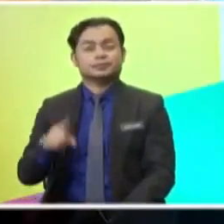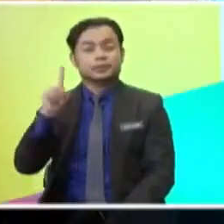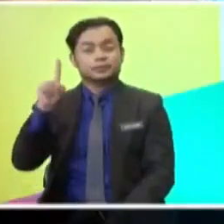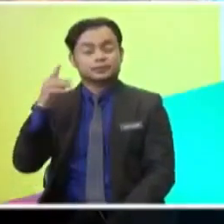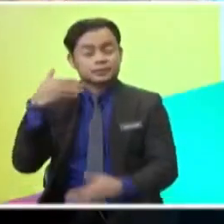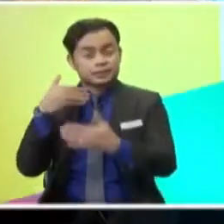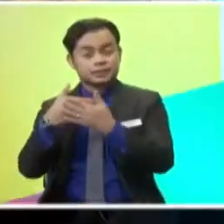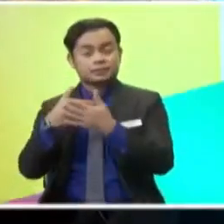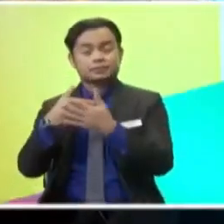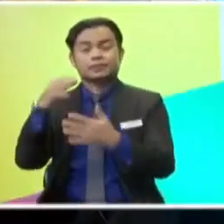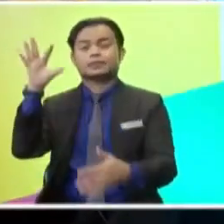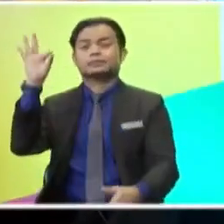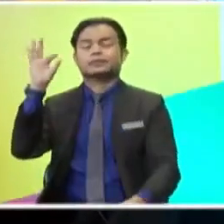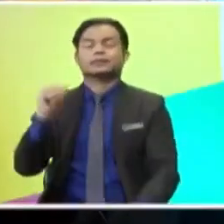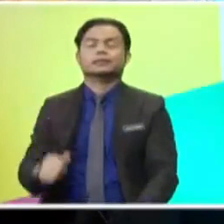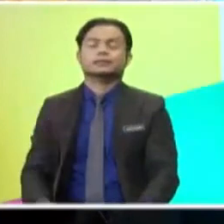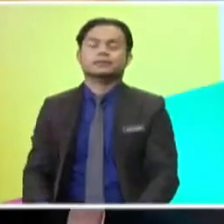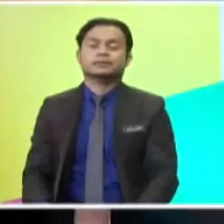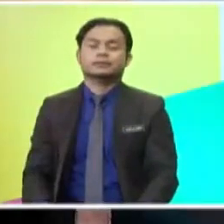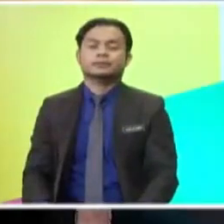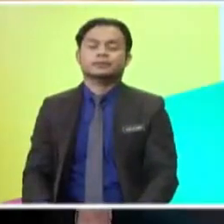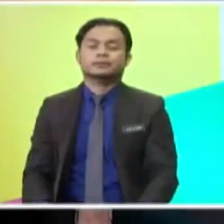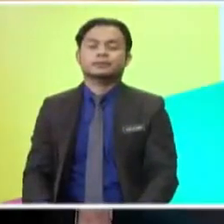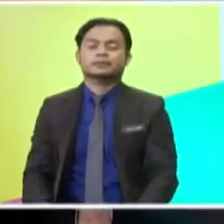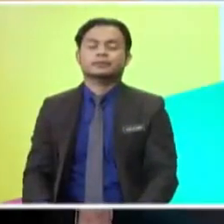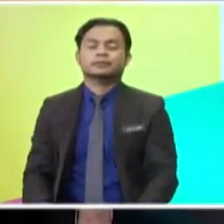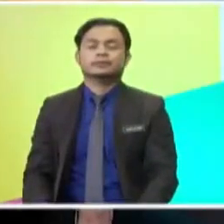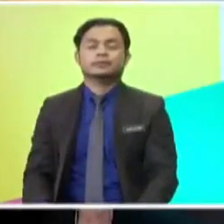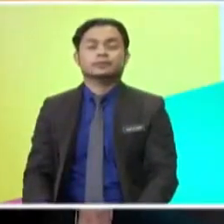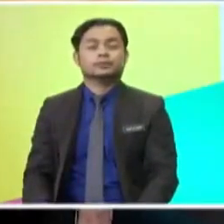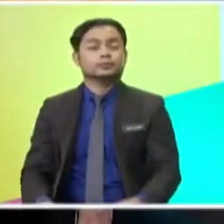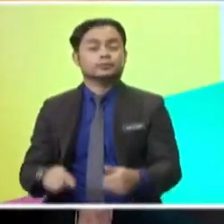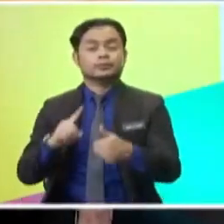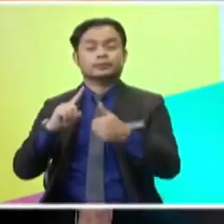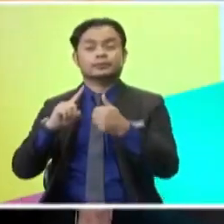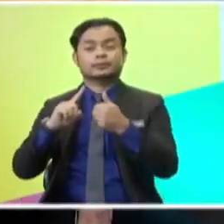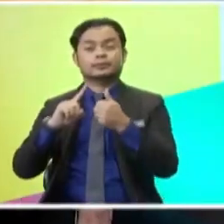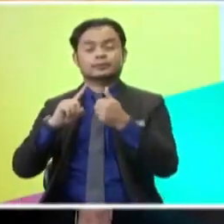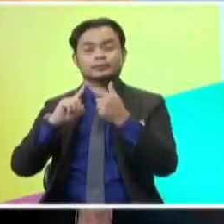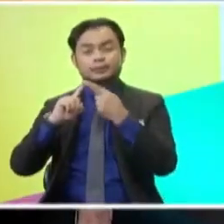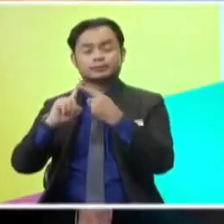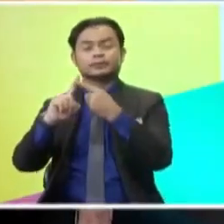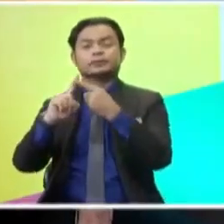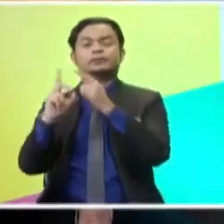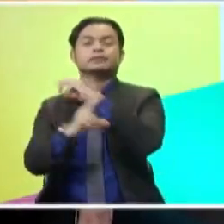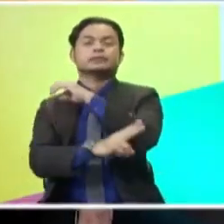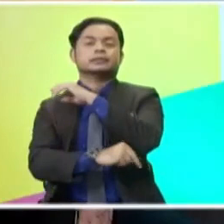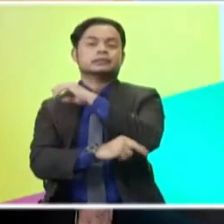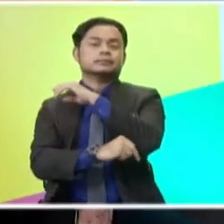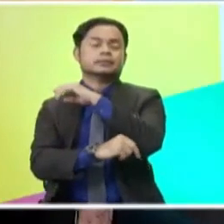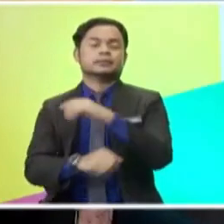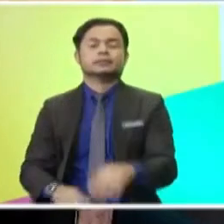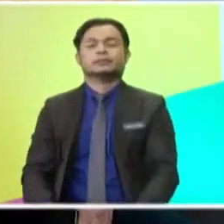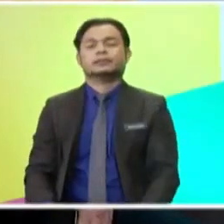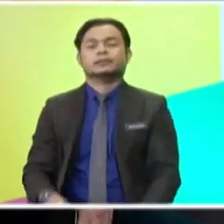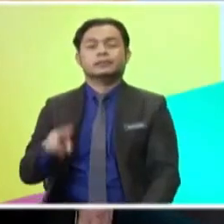Okey, yang pertama daripada negeri mana? Daripada negeri 9, Cikgu. Okey, negeri 9. Negeri 9 terletak di bawah negeri Selangor. Okey, yang kedua, kita laju sikit, Kak